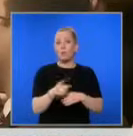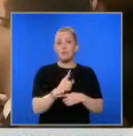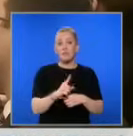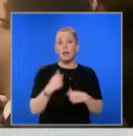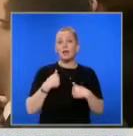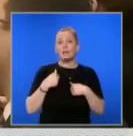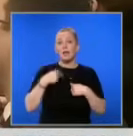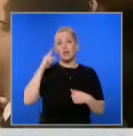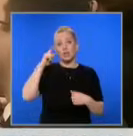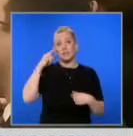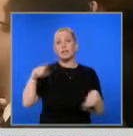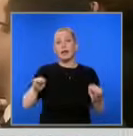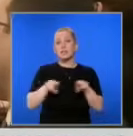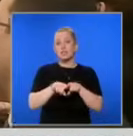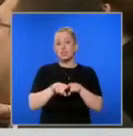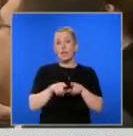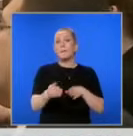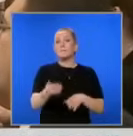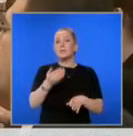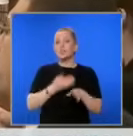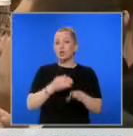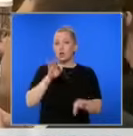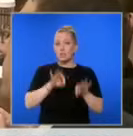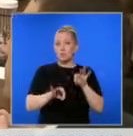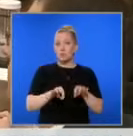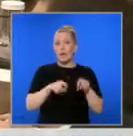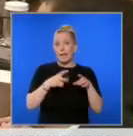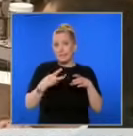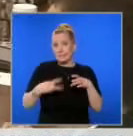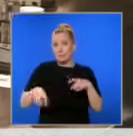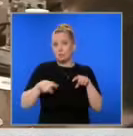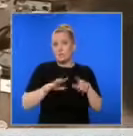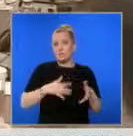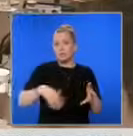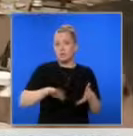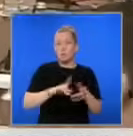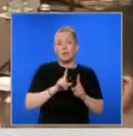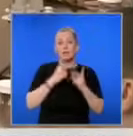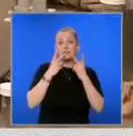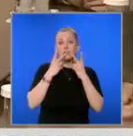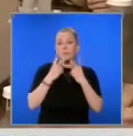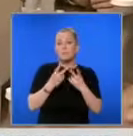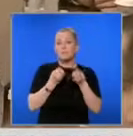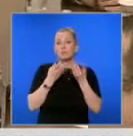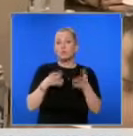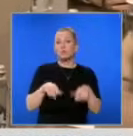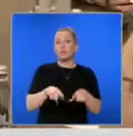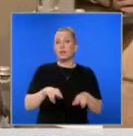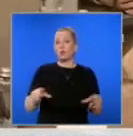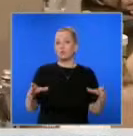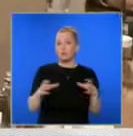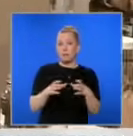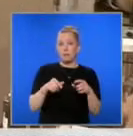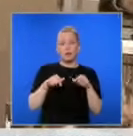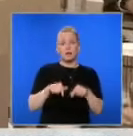теза остава същата и непроменена. Предсрочни избори са изход от тази ситуация и не виждаме възможност в това Народно събрание да